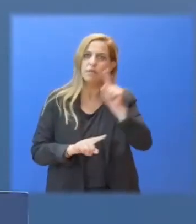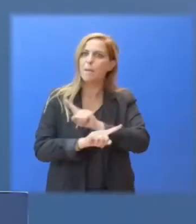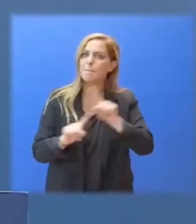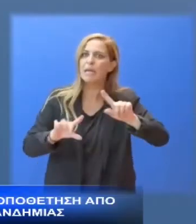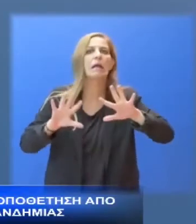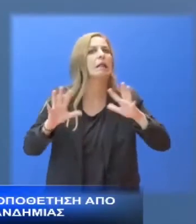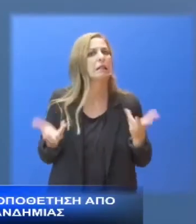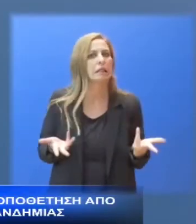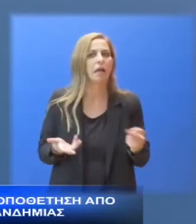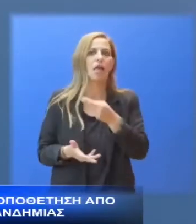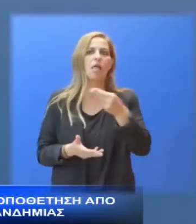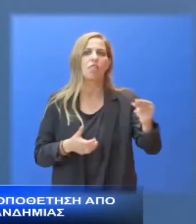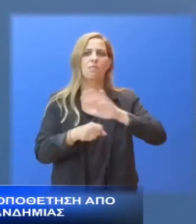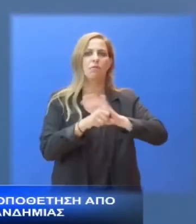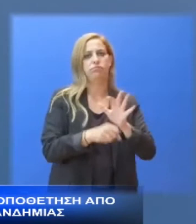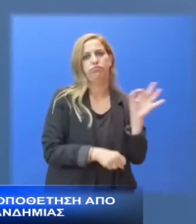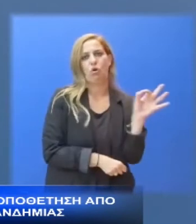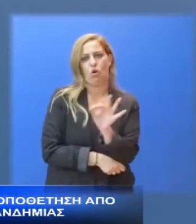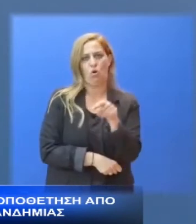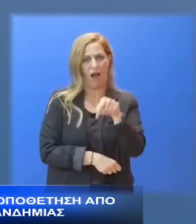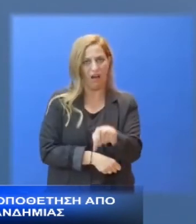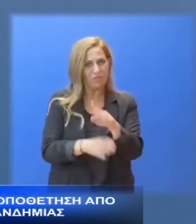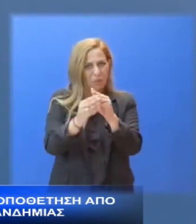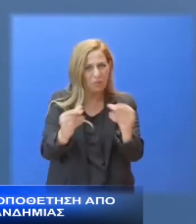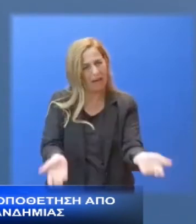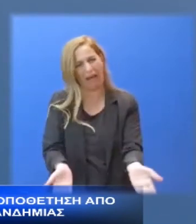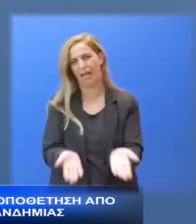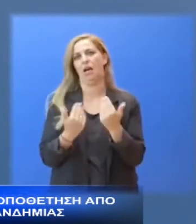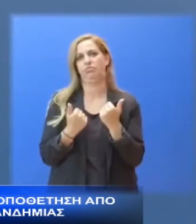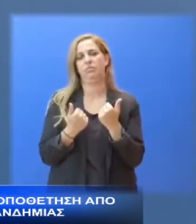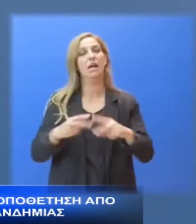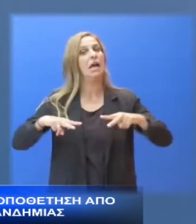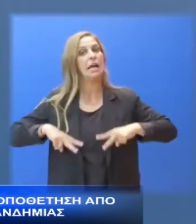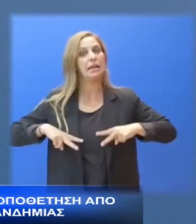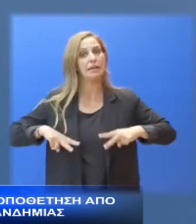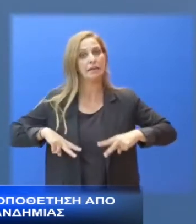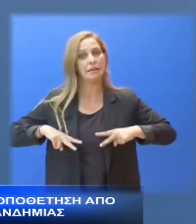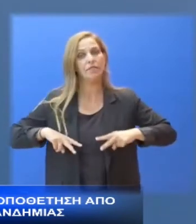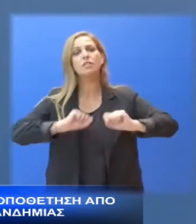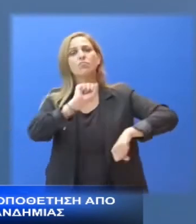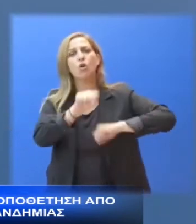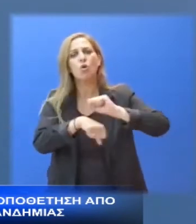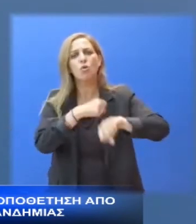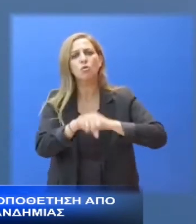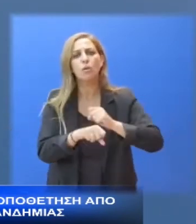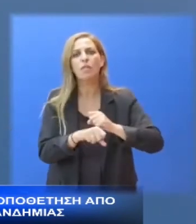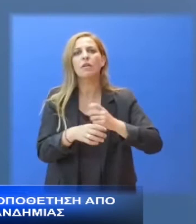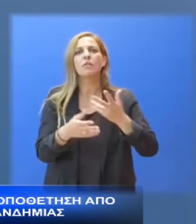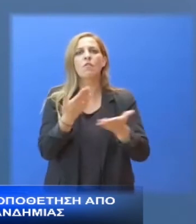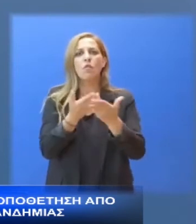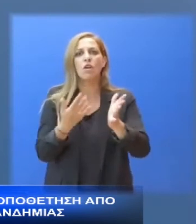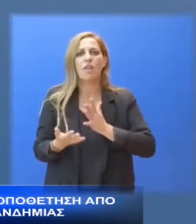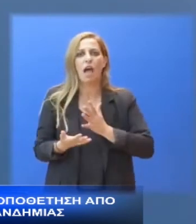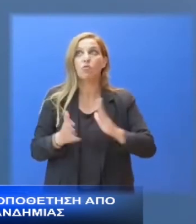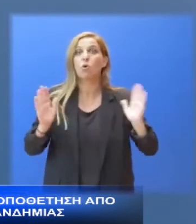υπενθυμίσω ότι προφανώς και με την πανδημία δεν τελειώσαμε. Η κυβέρνηση προσφέρει στην κοινωνία όλα τα όπλα που είναι